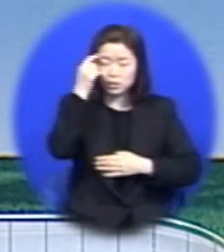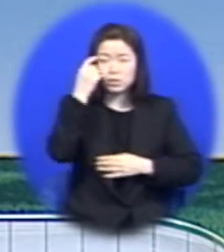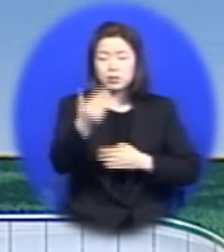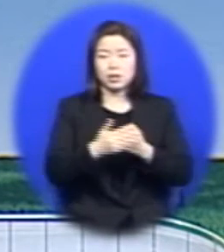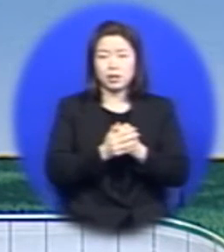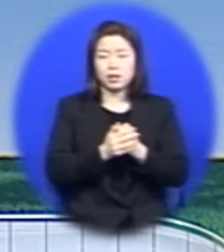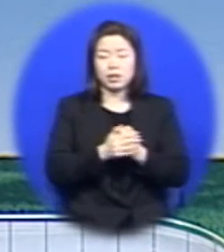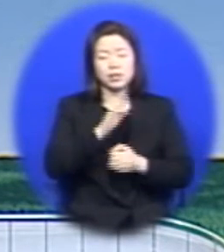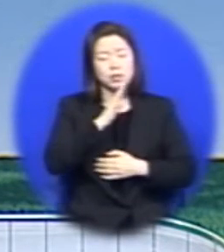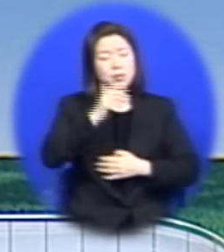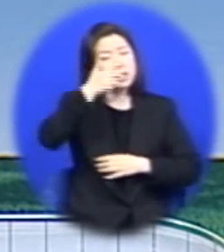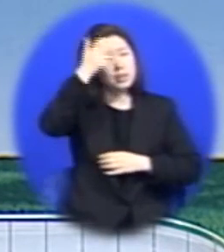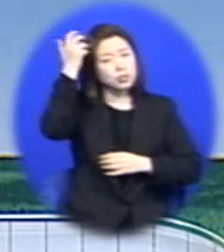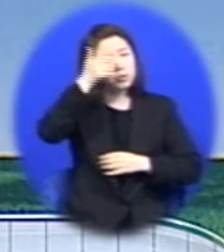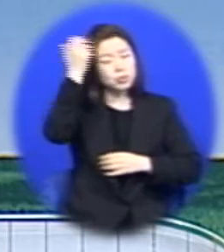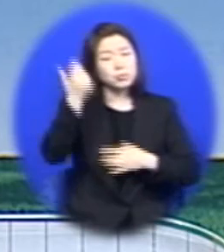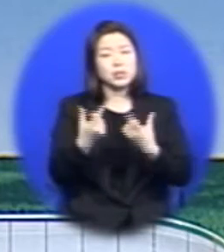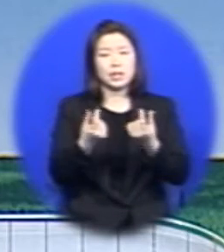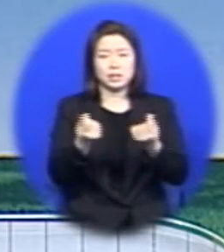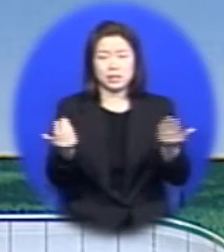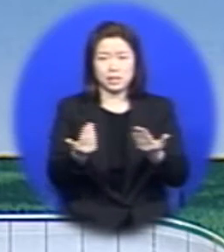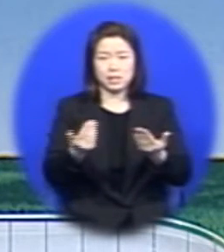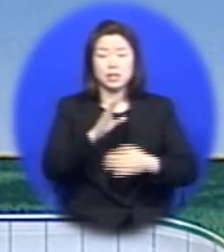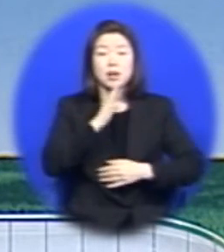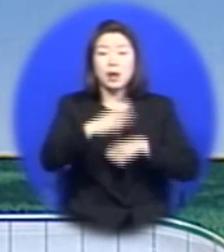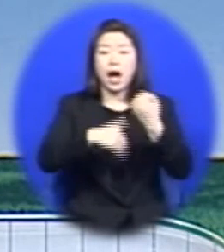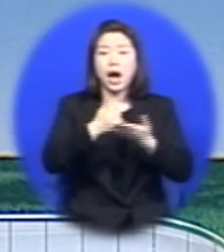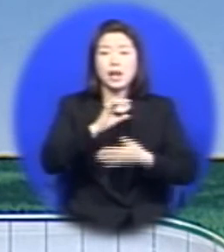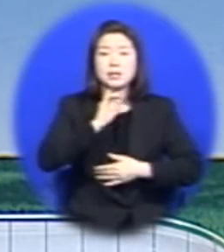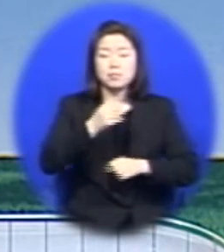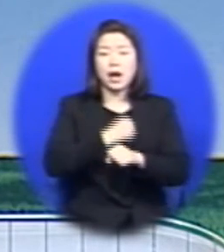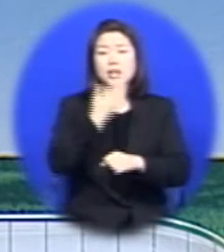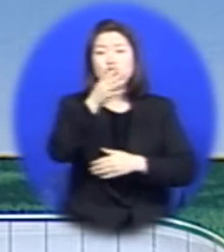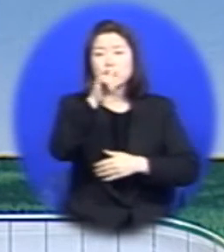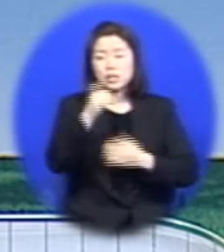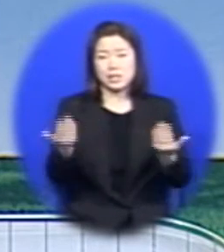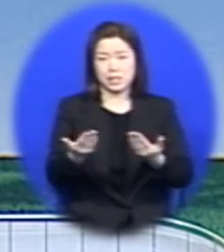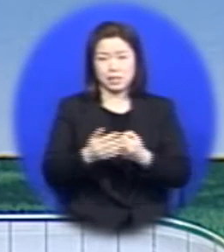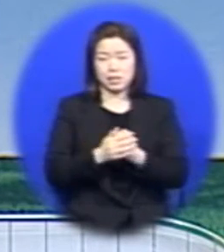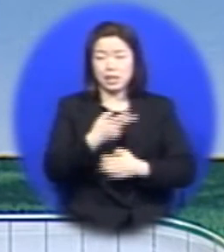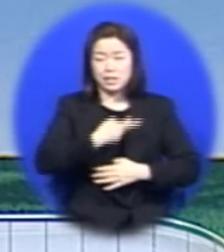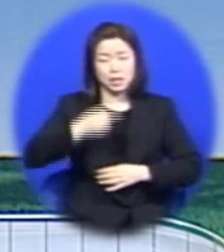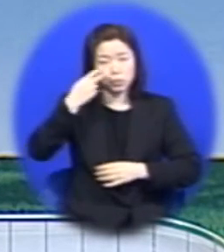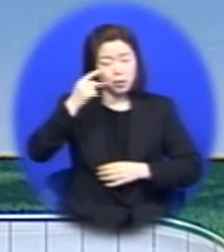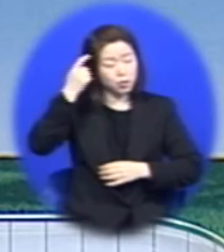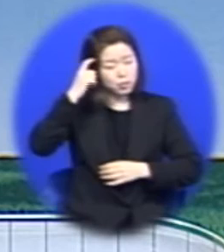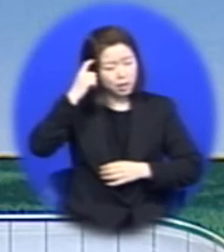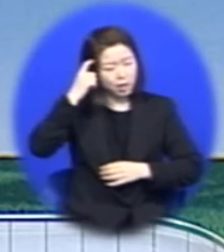정말 꿈같은 일입니다. 이건 정말 하나님만이 하실 수 있는 일. 사도 바울의 아이디어에서 나올 수 있는 일이